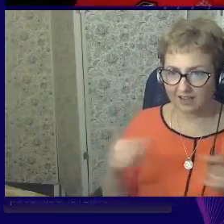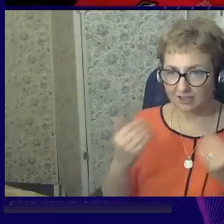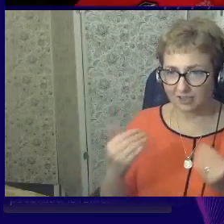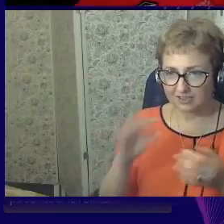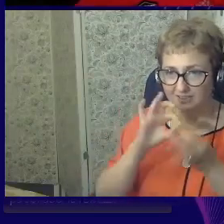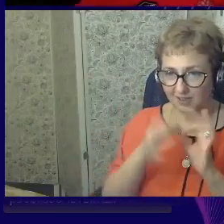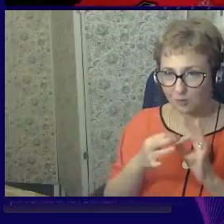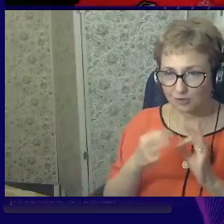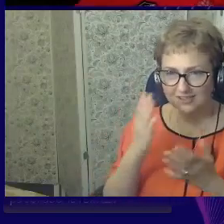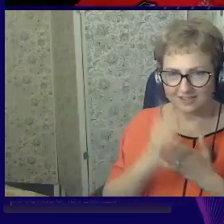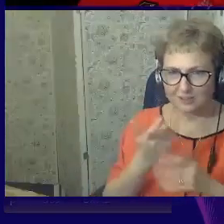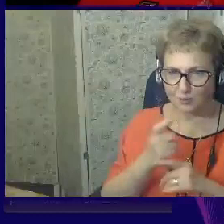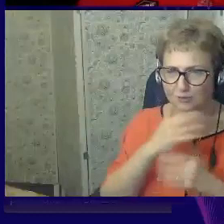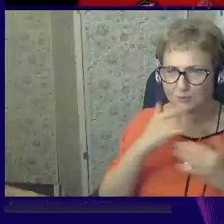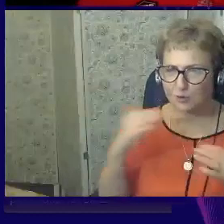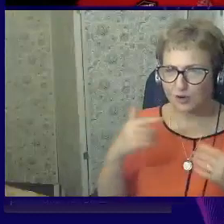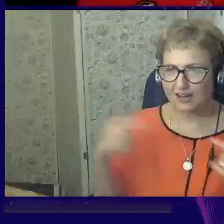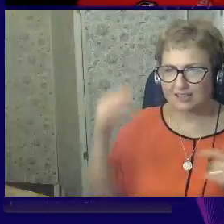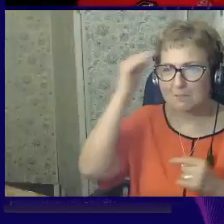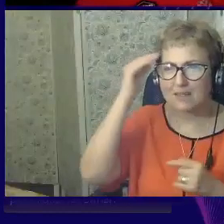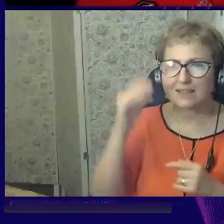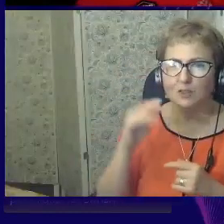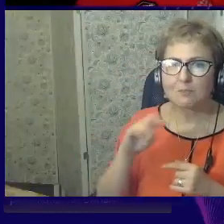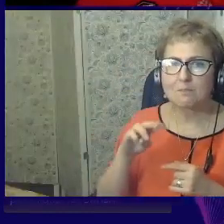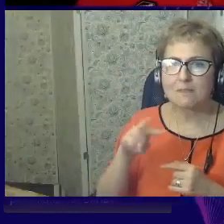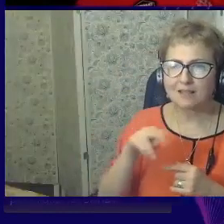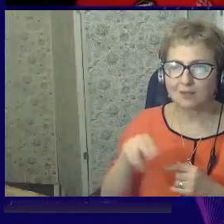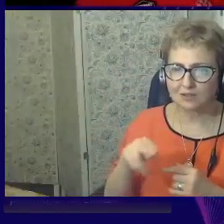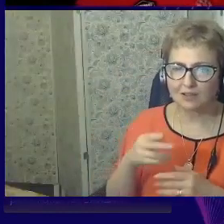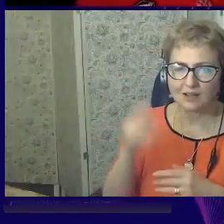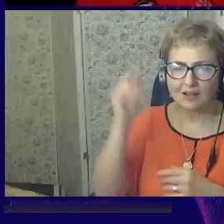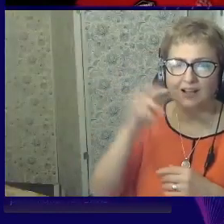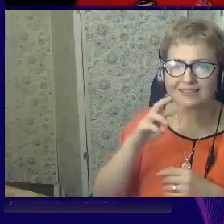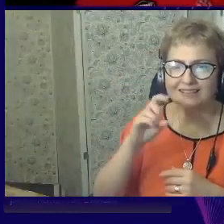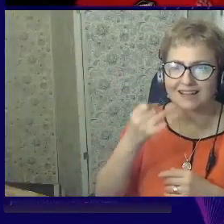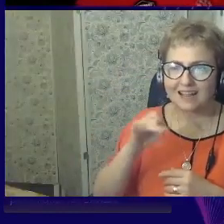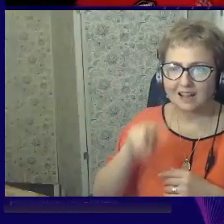сложно, но есть очень много методик трейл-ориентирования обучающих, и